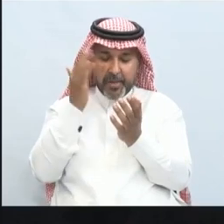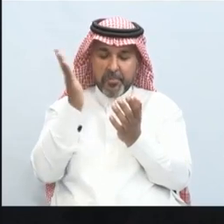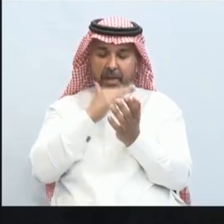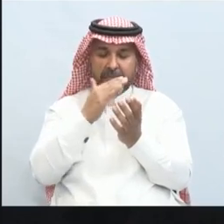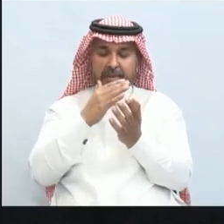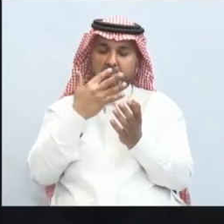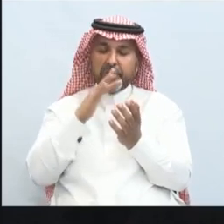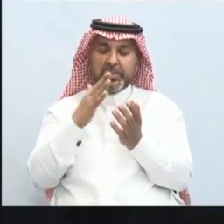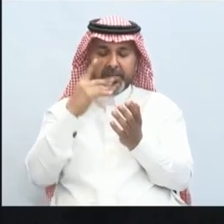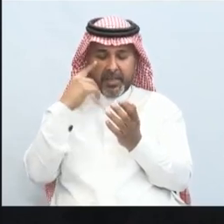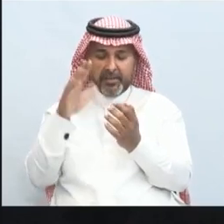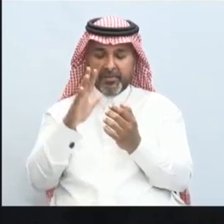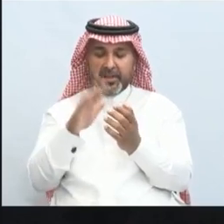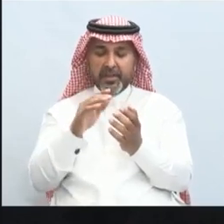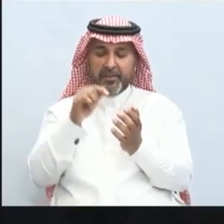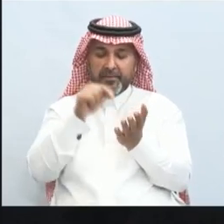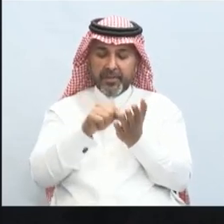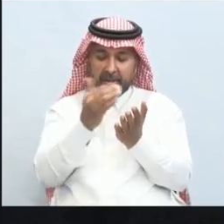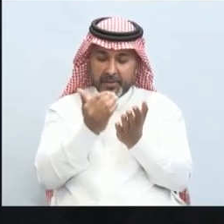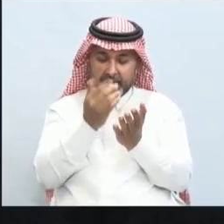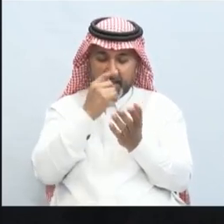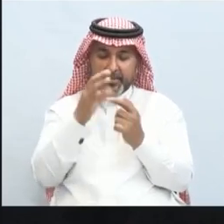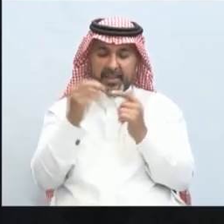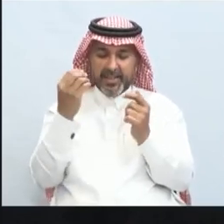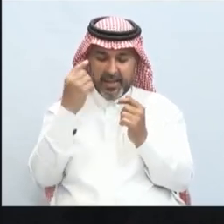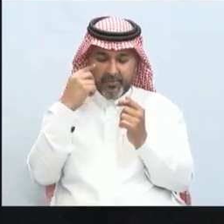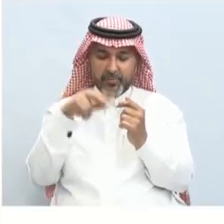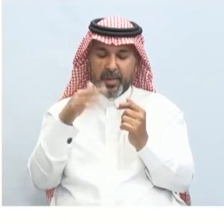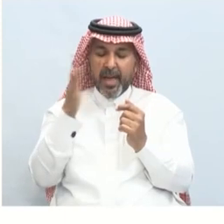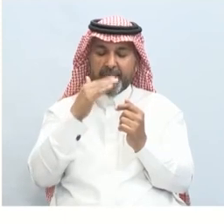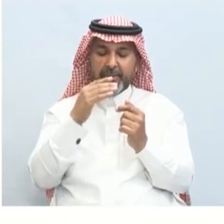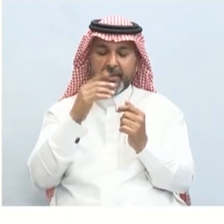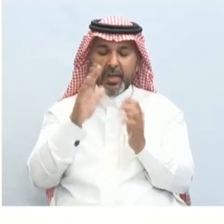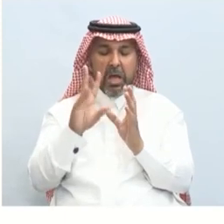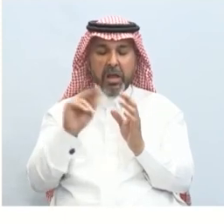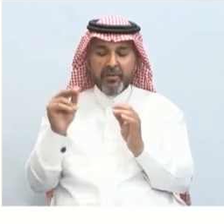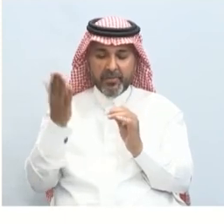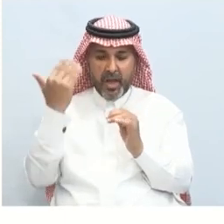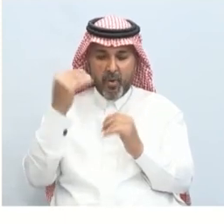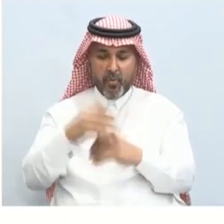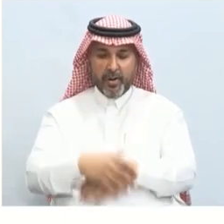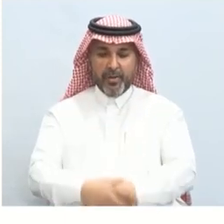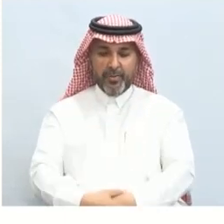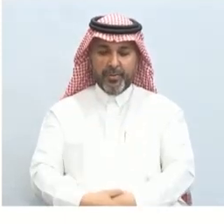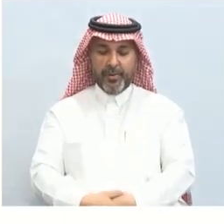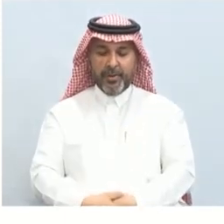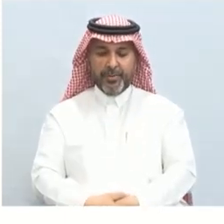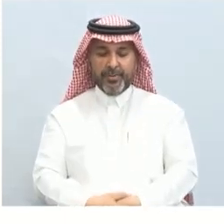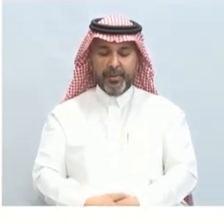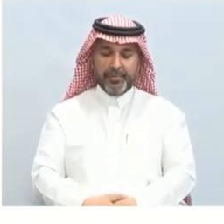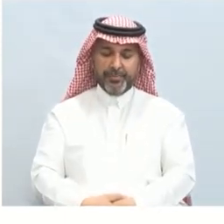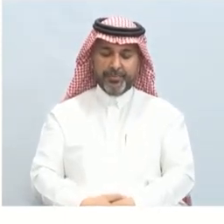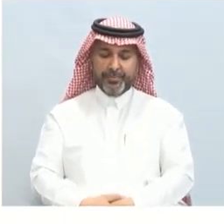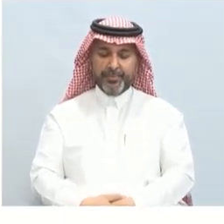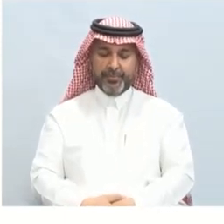هو واحسب الان فكتوريا بصورتها الطبيعيه بذلك ايها الاخوه الكرام يعني نكون انتهينا من حديثنا في